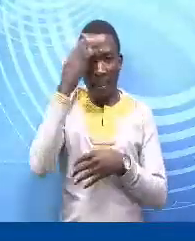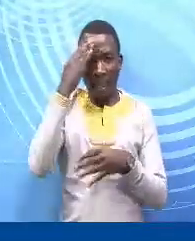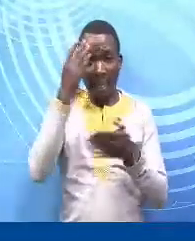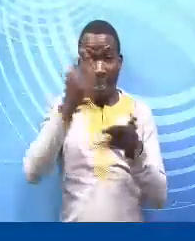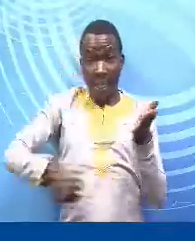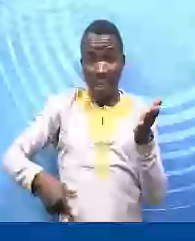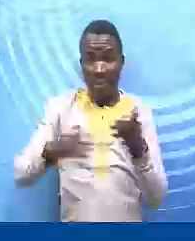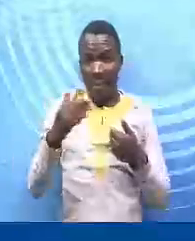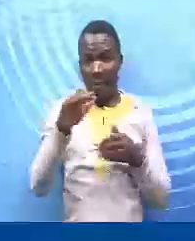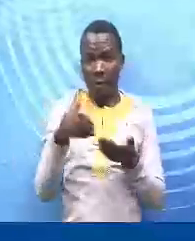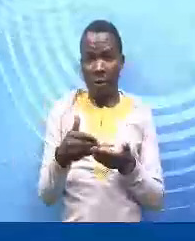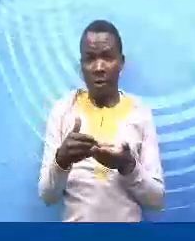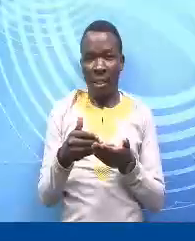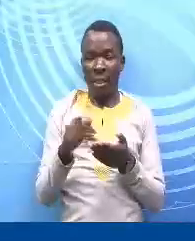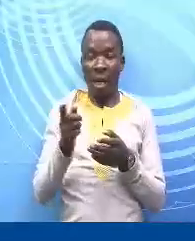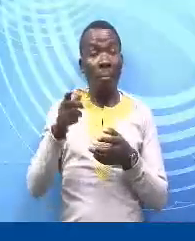mbere